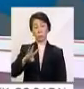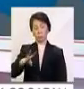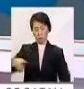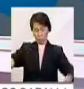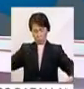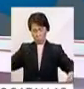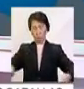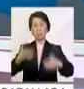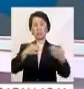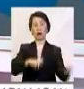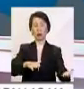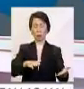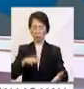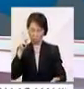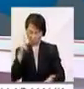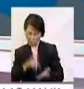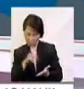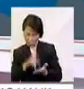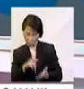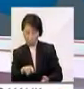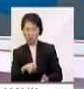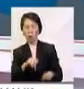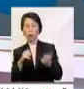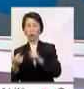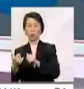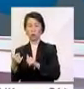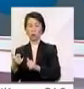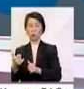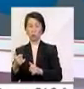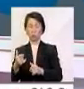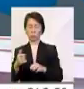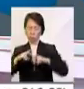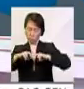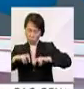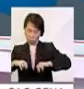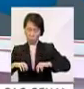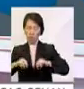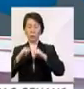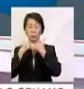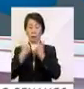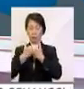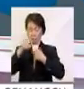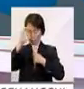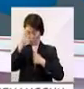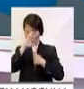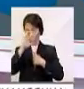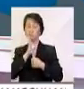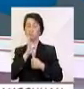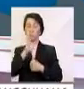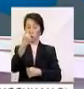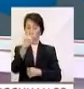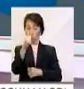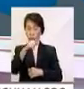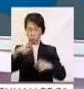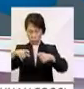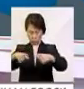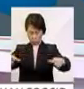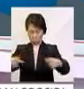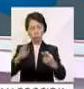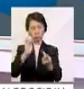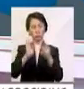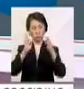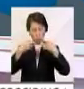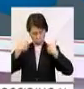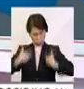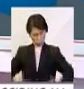dikumpulkan untuk dikenalpasti identiti mangsa oleh pakar forensik. Agensi Pencari dan Penyelamat Kebangsaan berkata 10 mayat yang sempurna